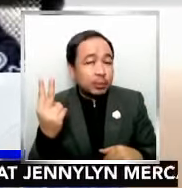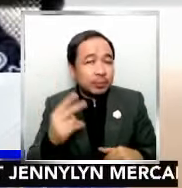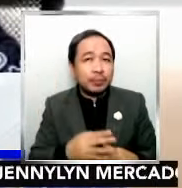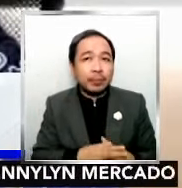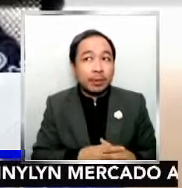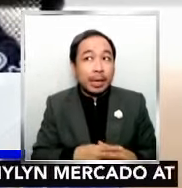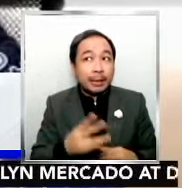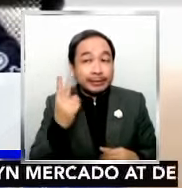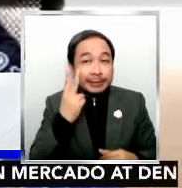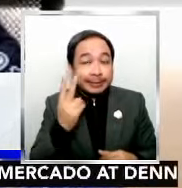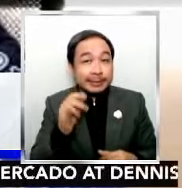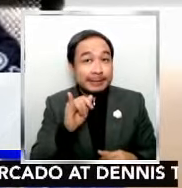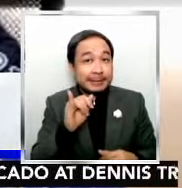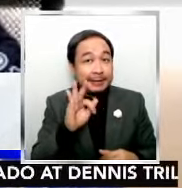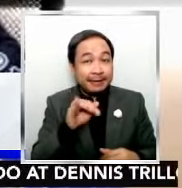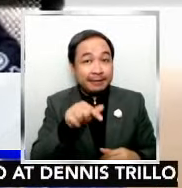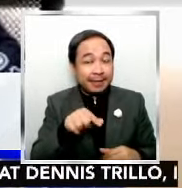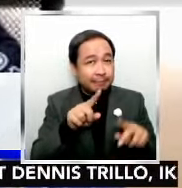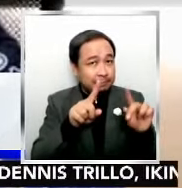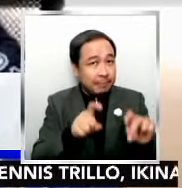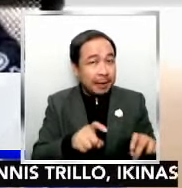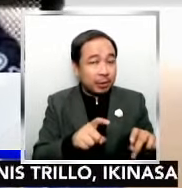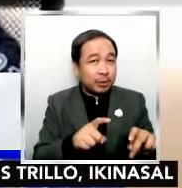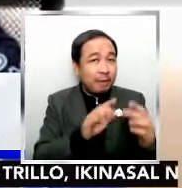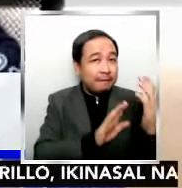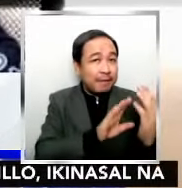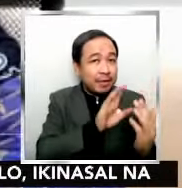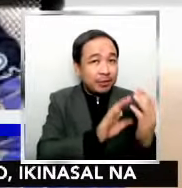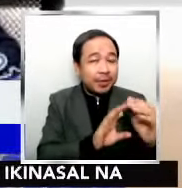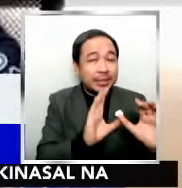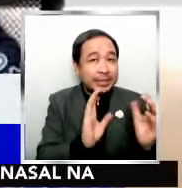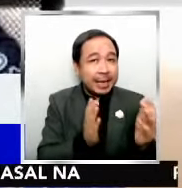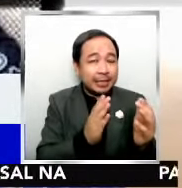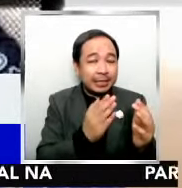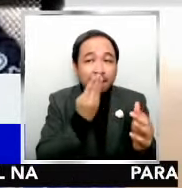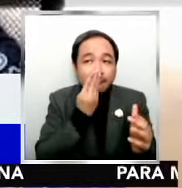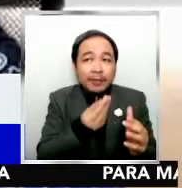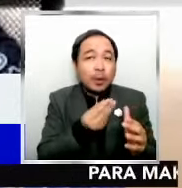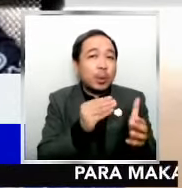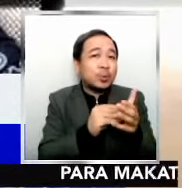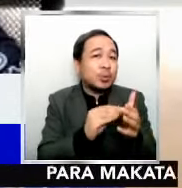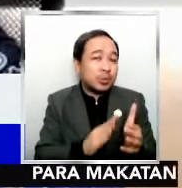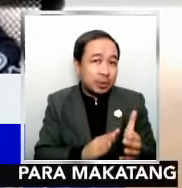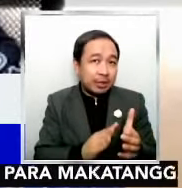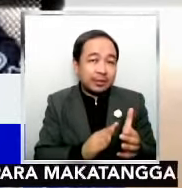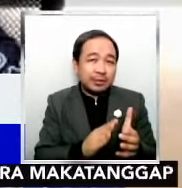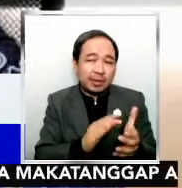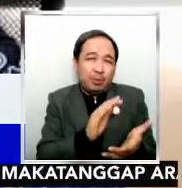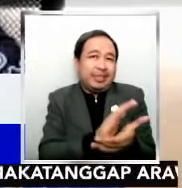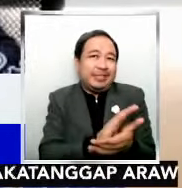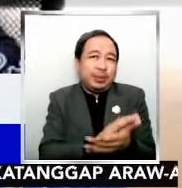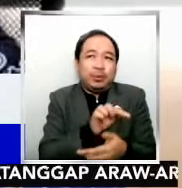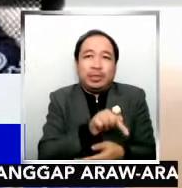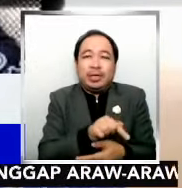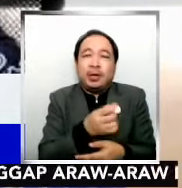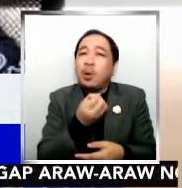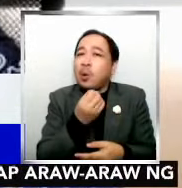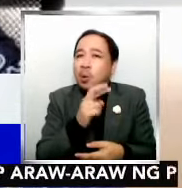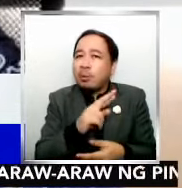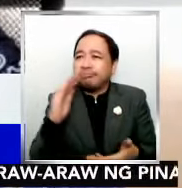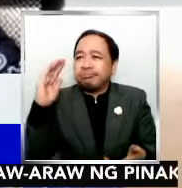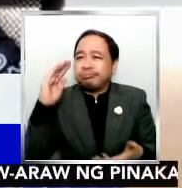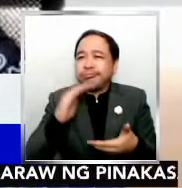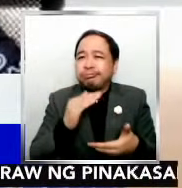nag-work itong pilot natin in schools with small enrollments or maliit na record ng COVID-19